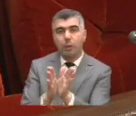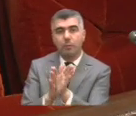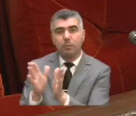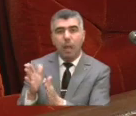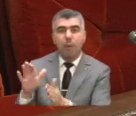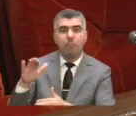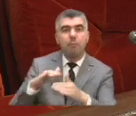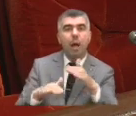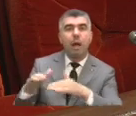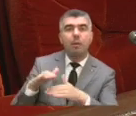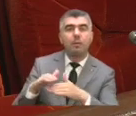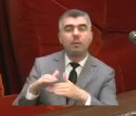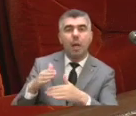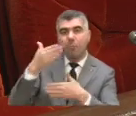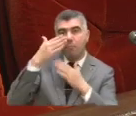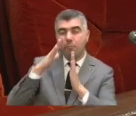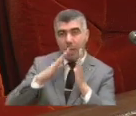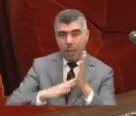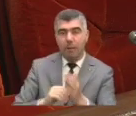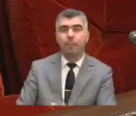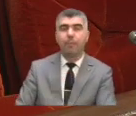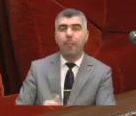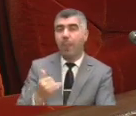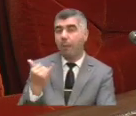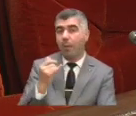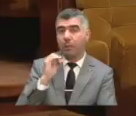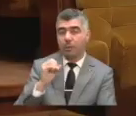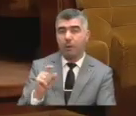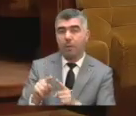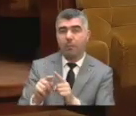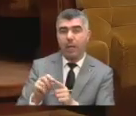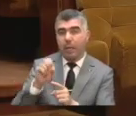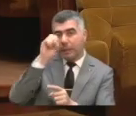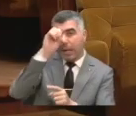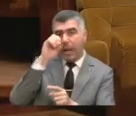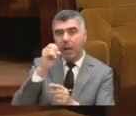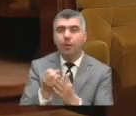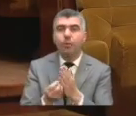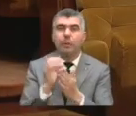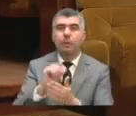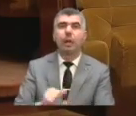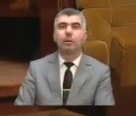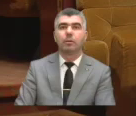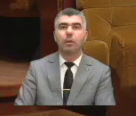مهمتين بالإضافة إلى إمكانيات متاحة في مجال الطاقات المتجددة.